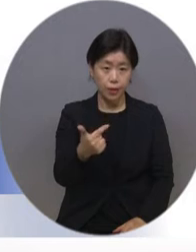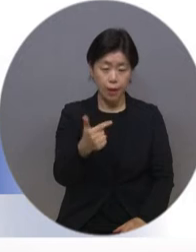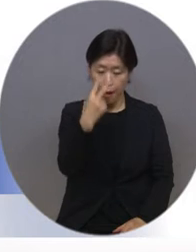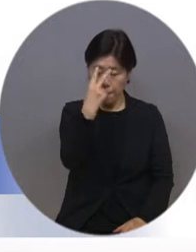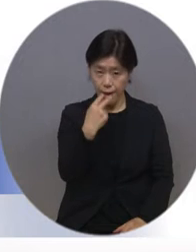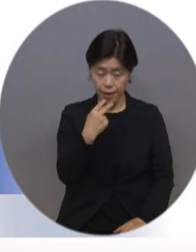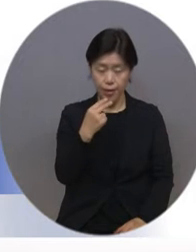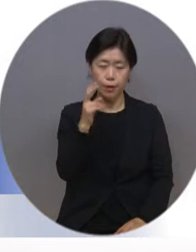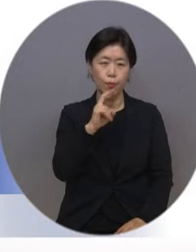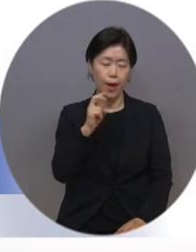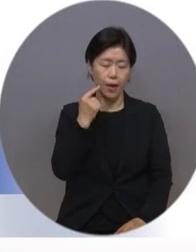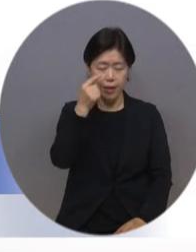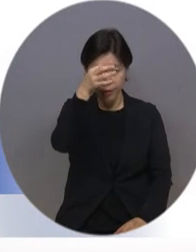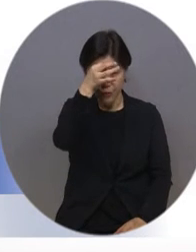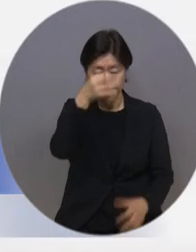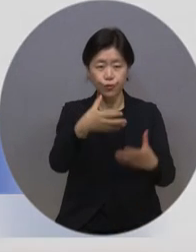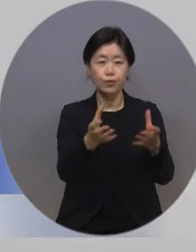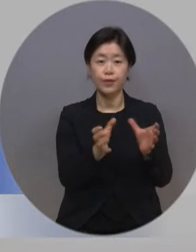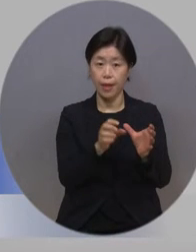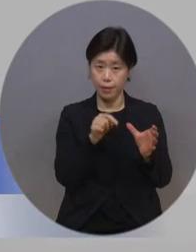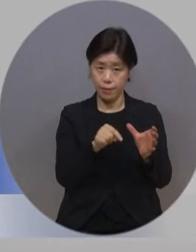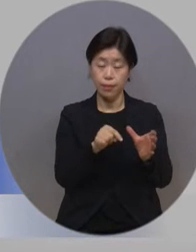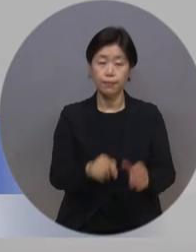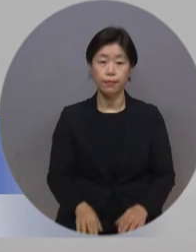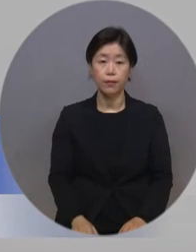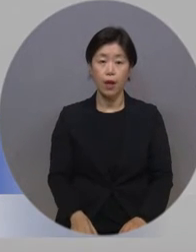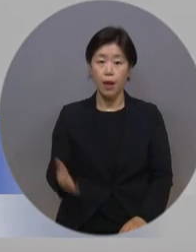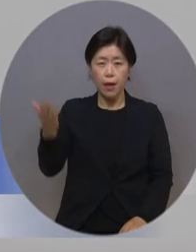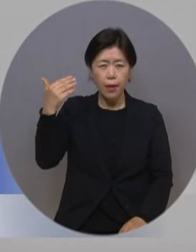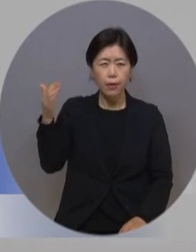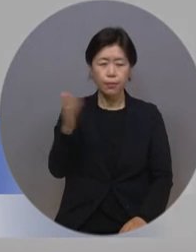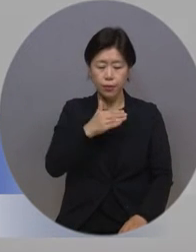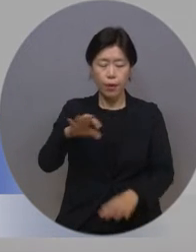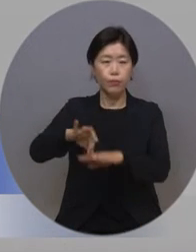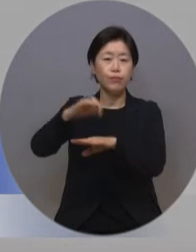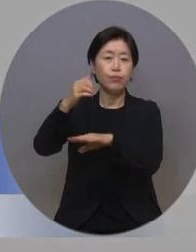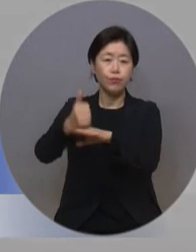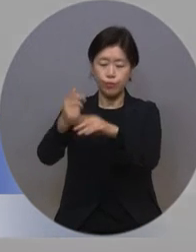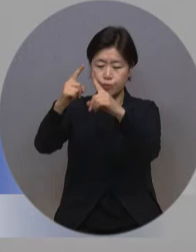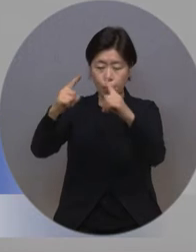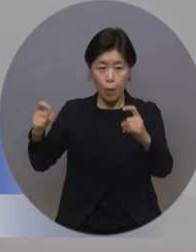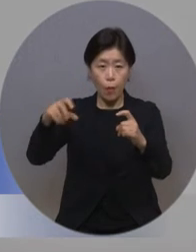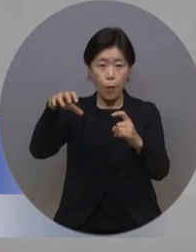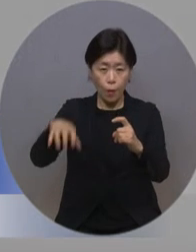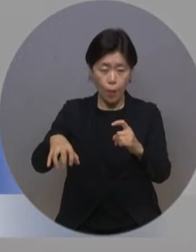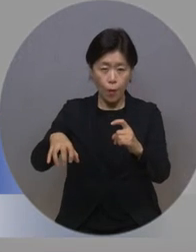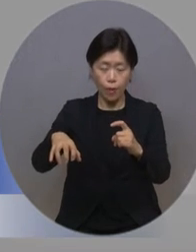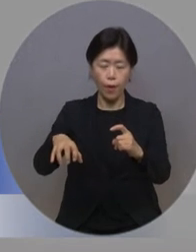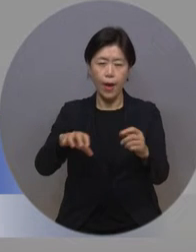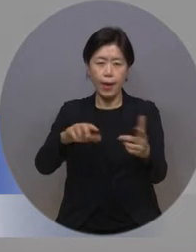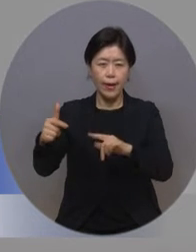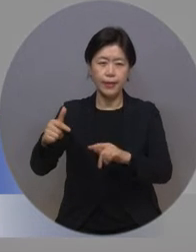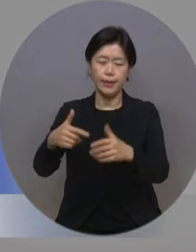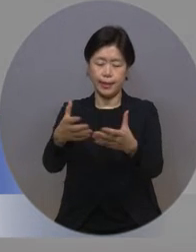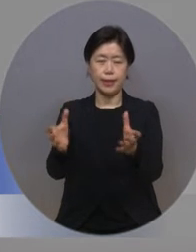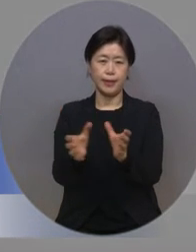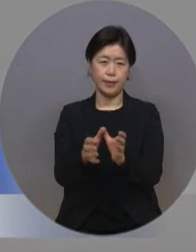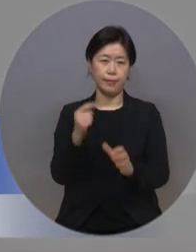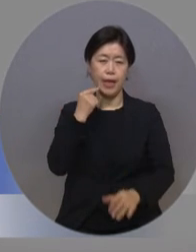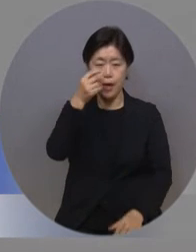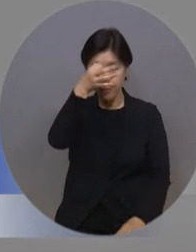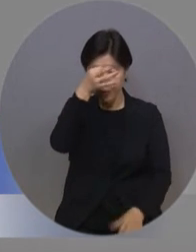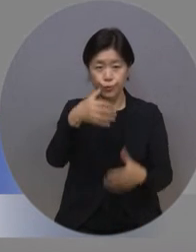펼칩니다 과연맹인 전통예술단은이 궁중음악기관인 장학원 소속의 시각장애인 악사들에게 관직을 주며